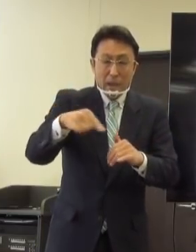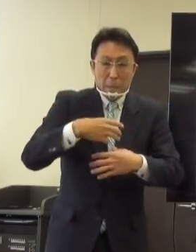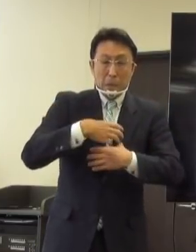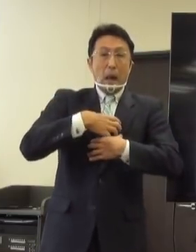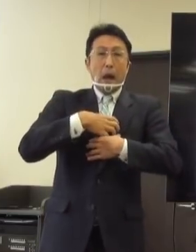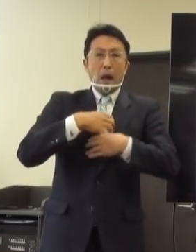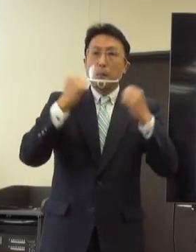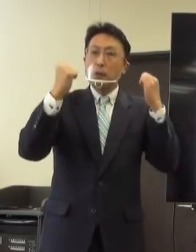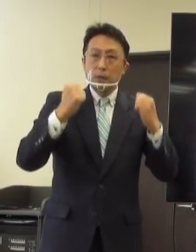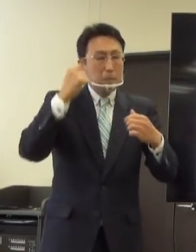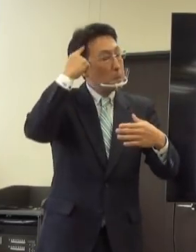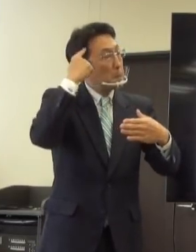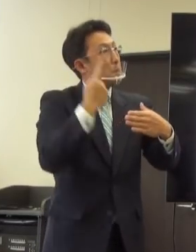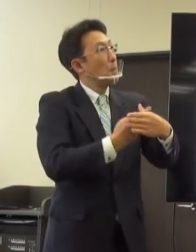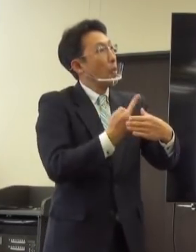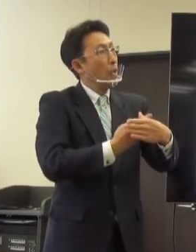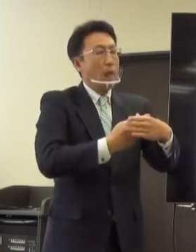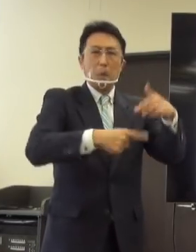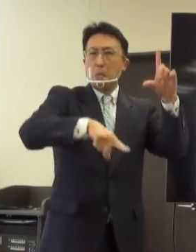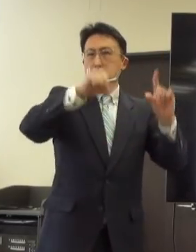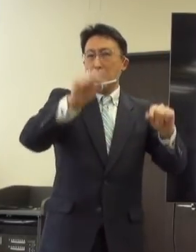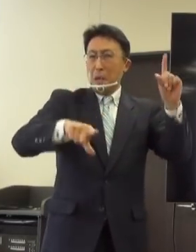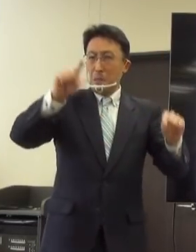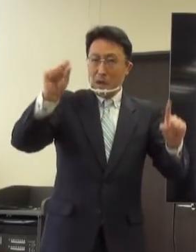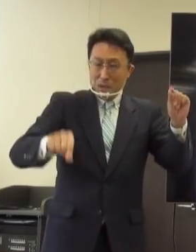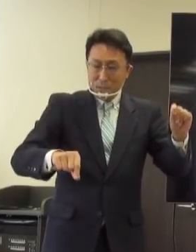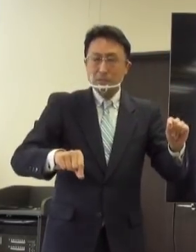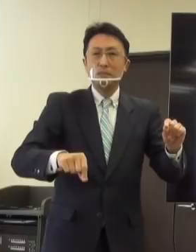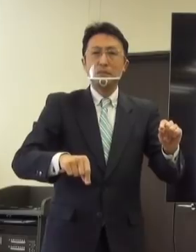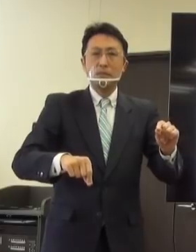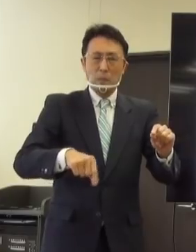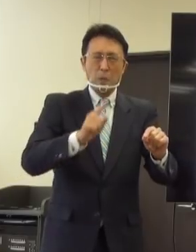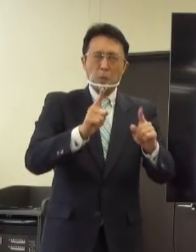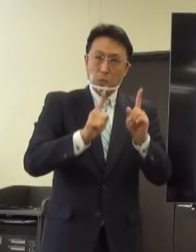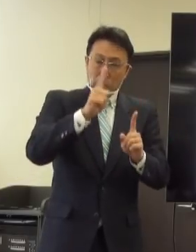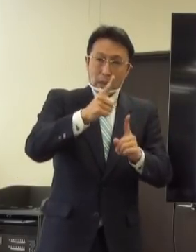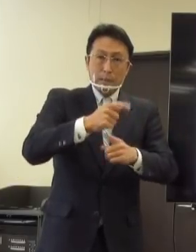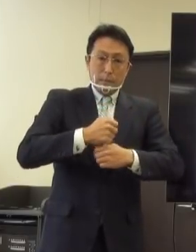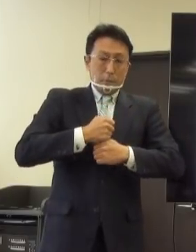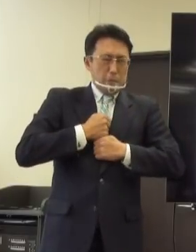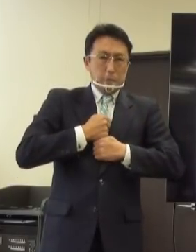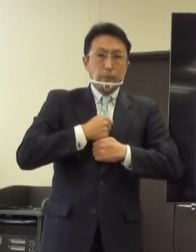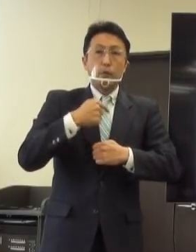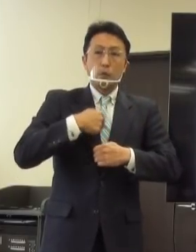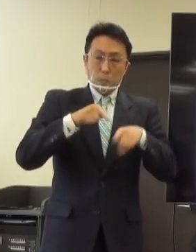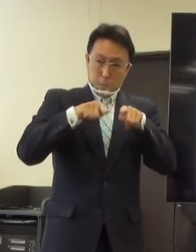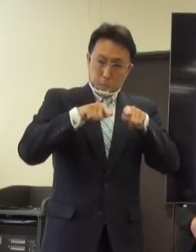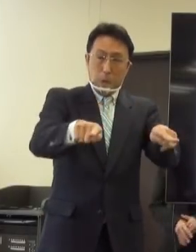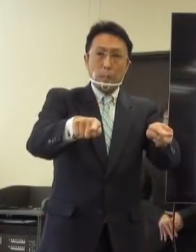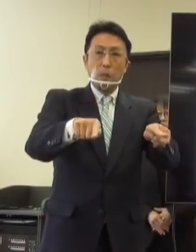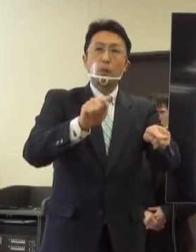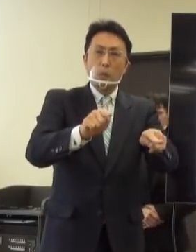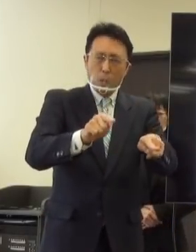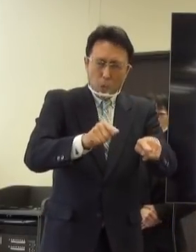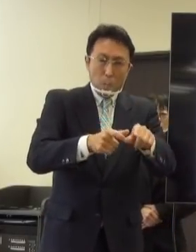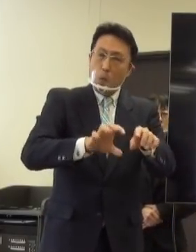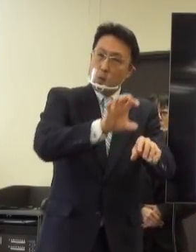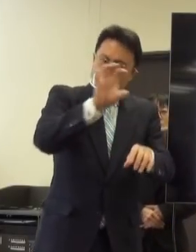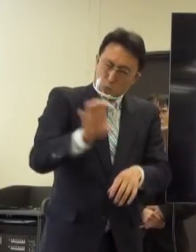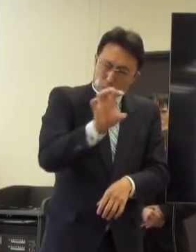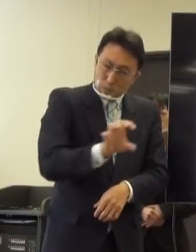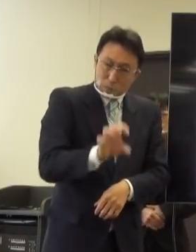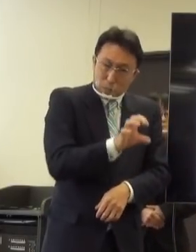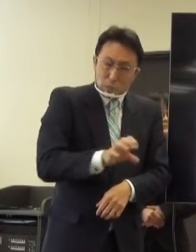ります。その点では我々隅々までこの危機感を共有できるように訴えていかなければなり